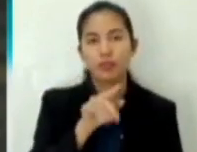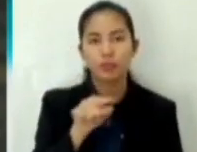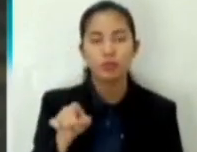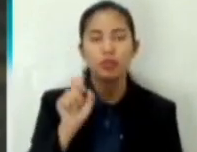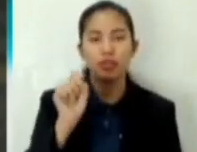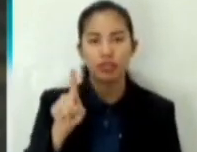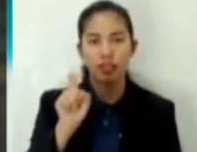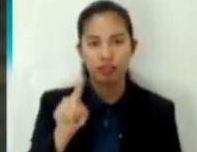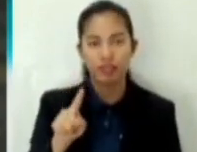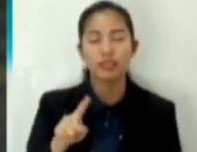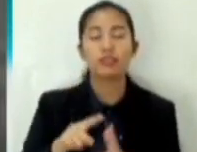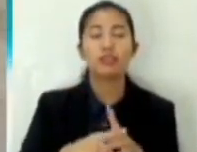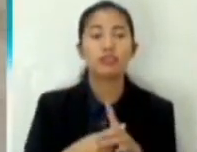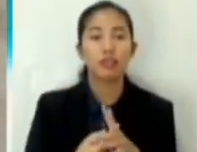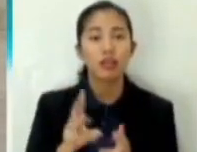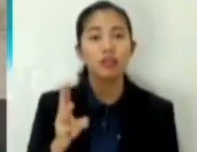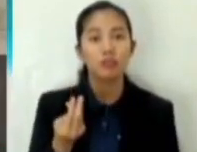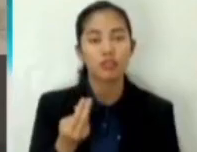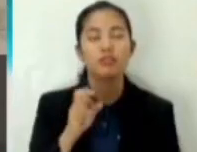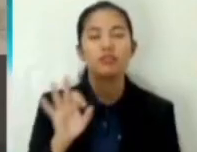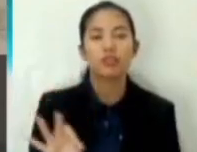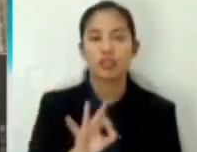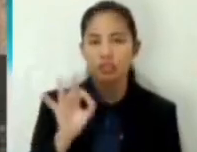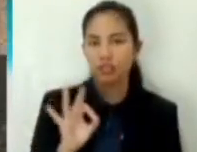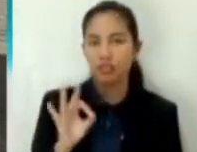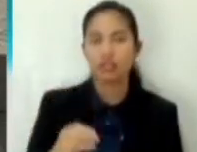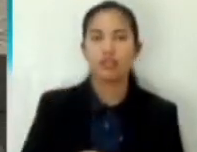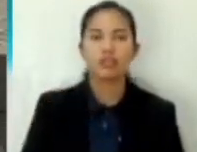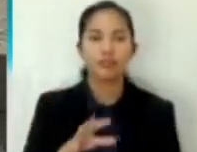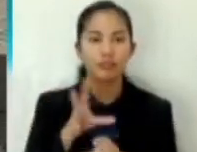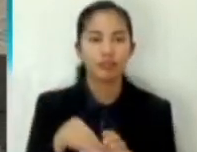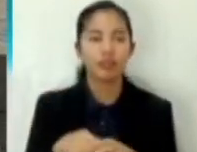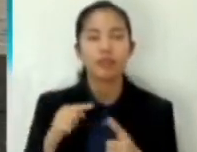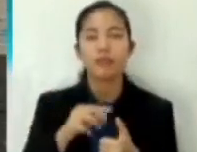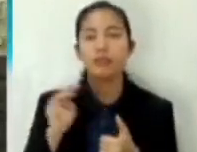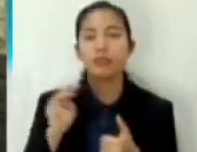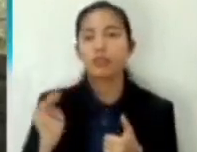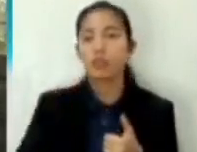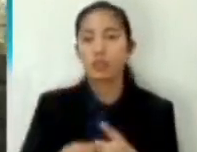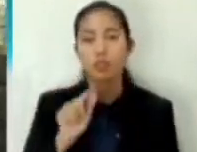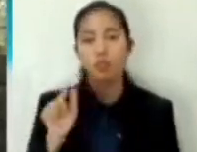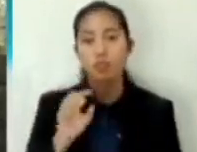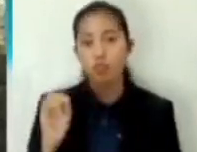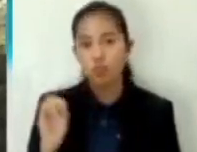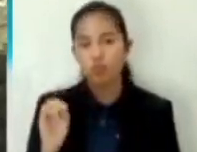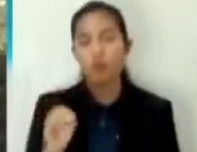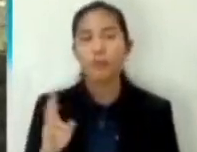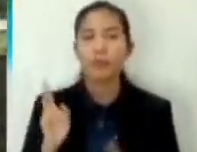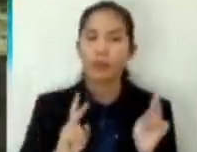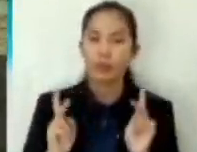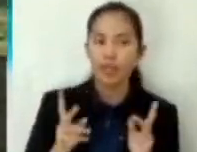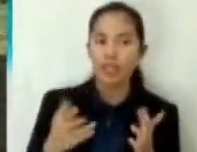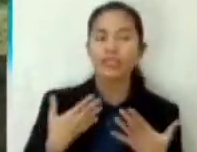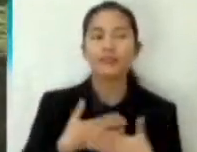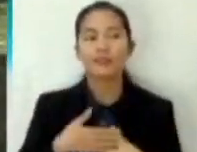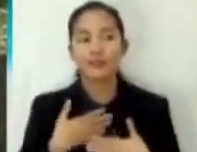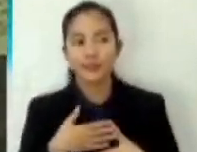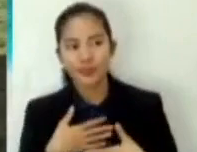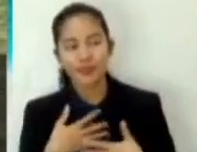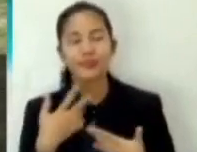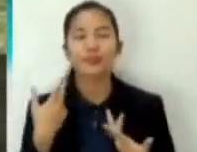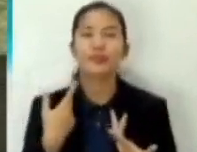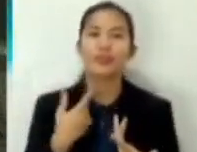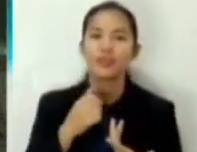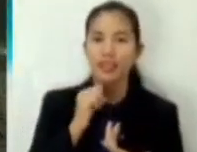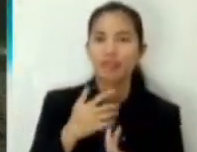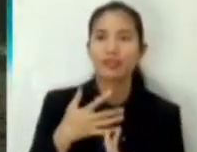sa Biyernes. Isa sa mga ito ang Manila Zoo para raw mabaling ang atensyon ng mga bata sa mga hayop. Kasalukuyan na rin